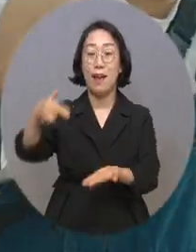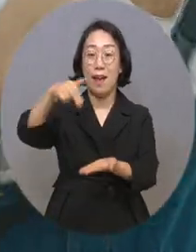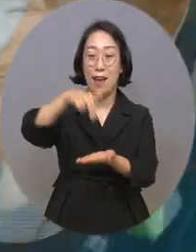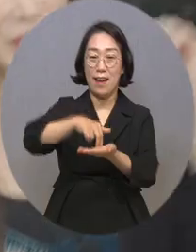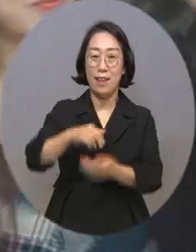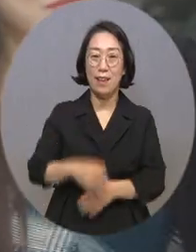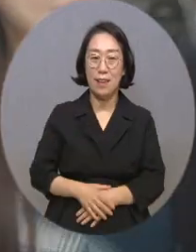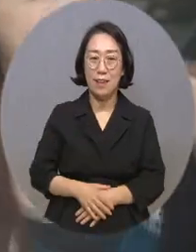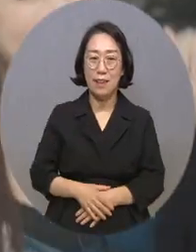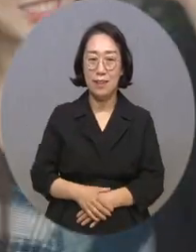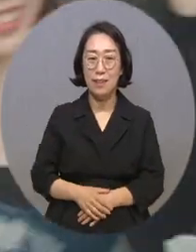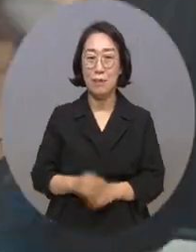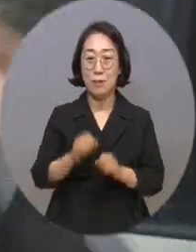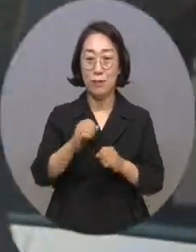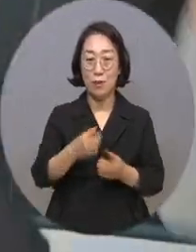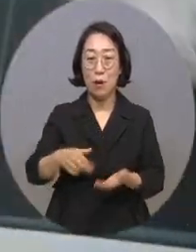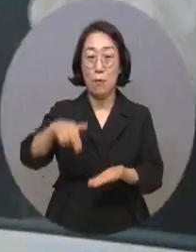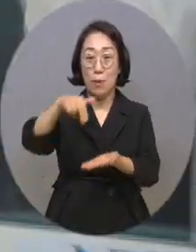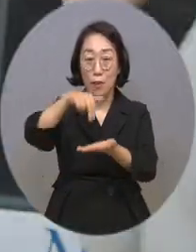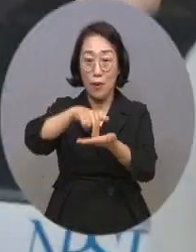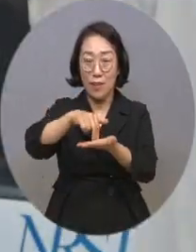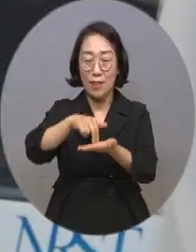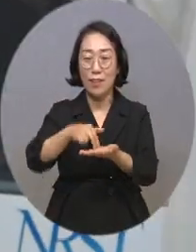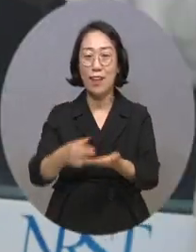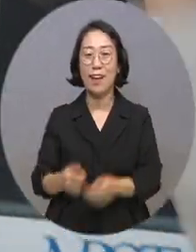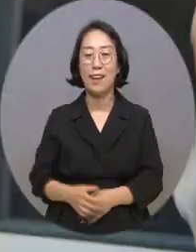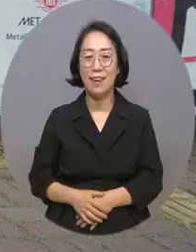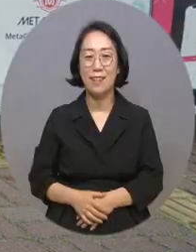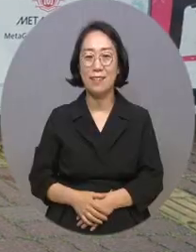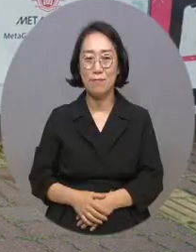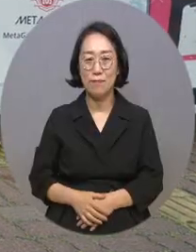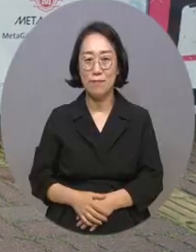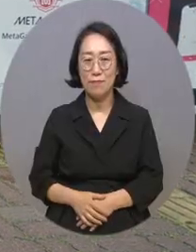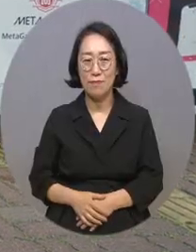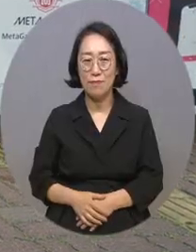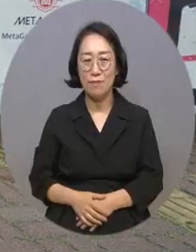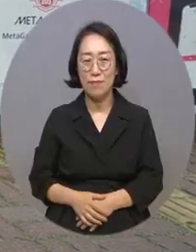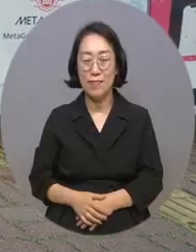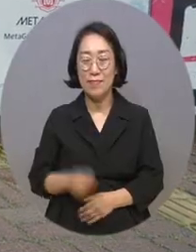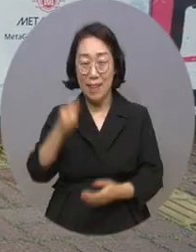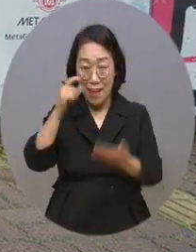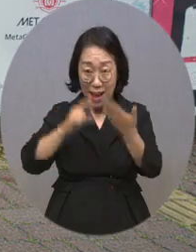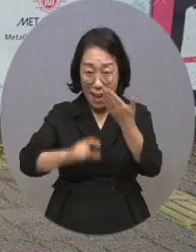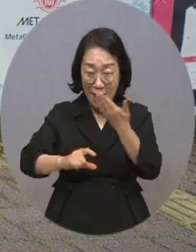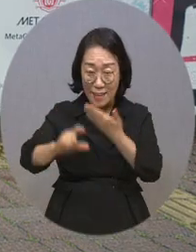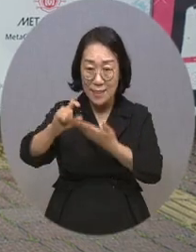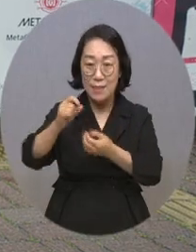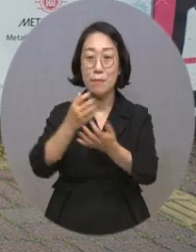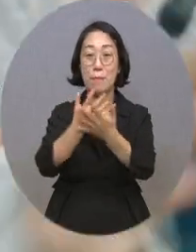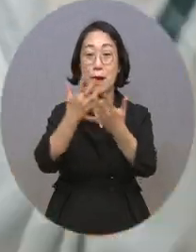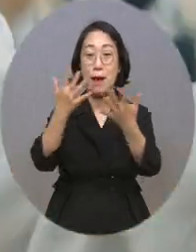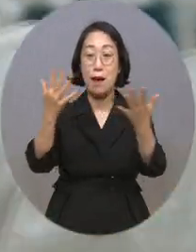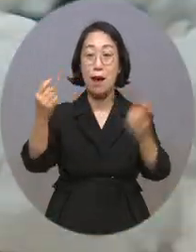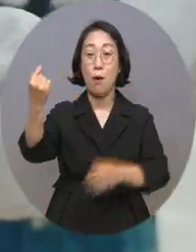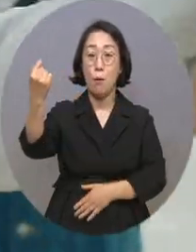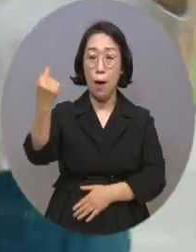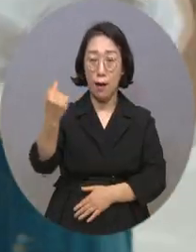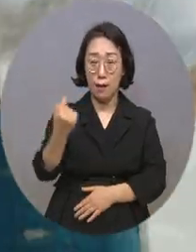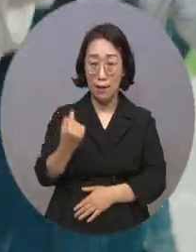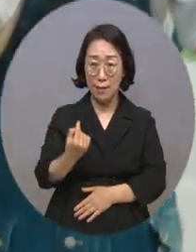일어나. 발떡, 발떡. 발떡 일어나 발떡! 새 아침이 밝아